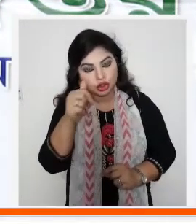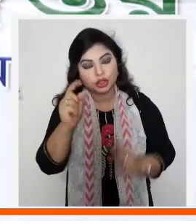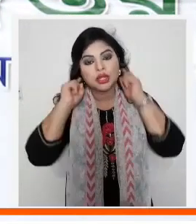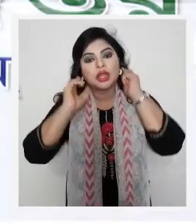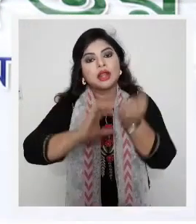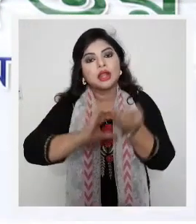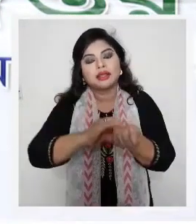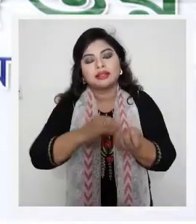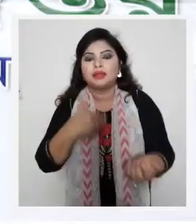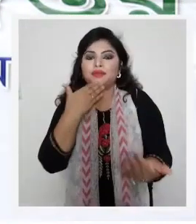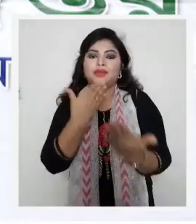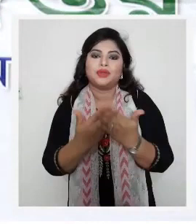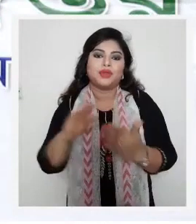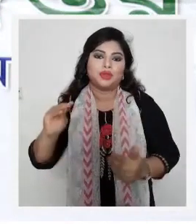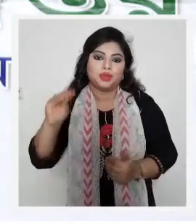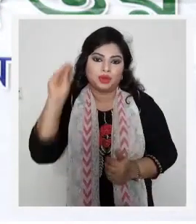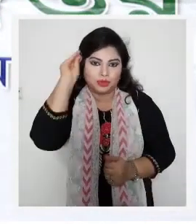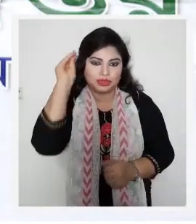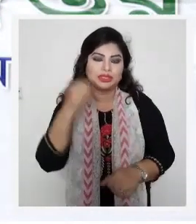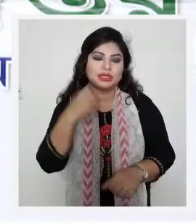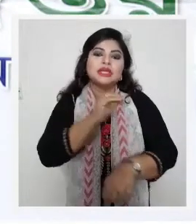সেবাদান করে যাচ্ছেন